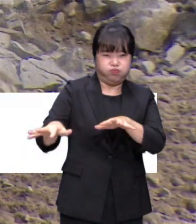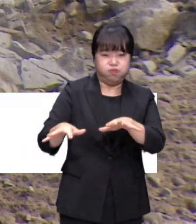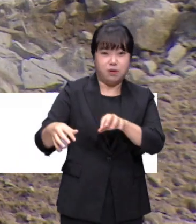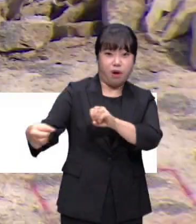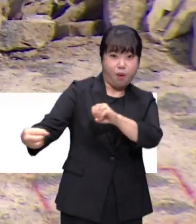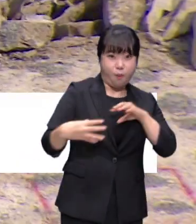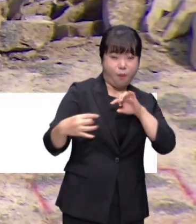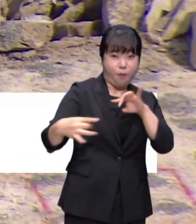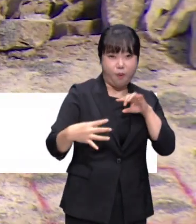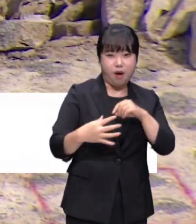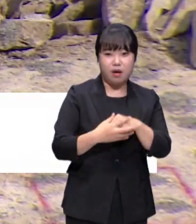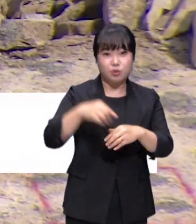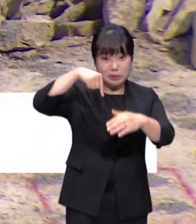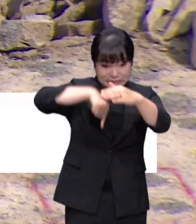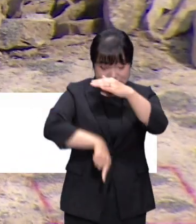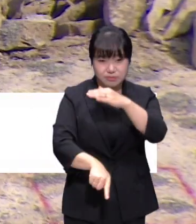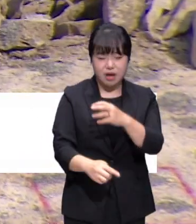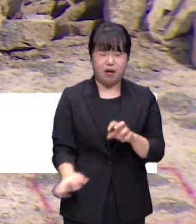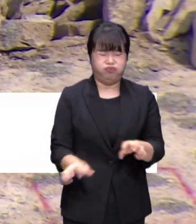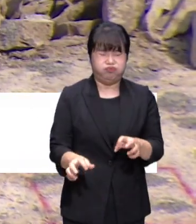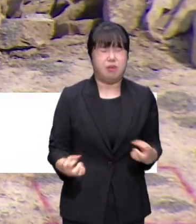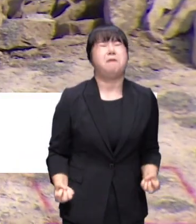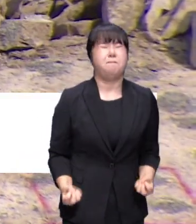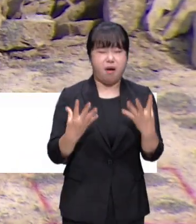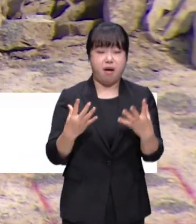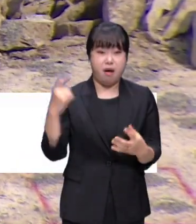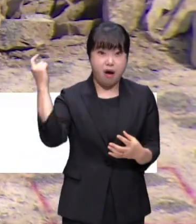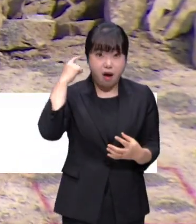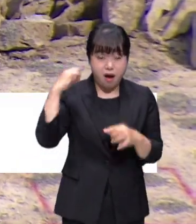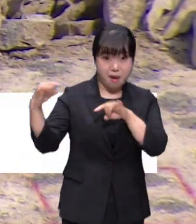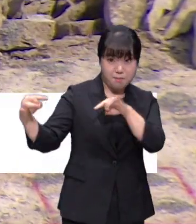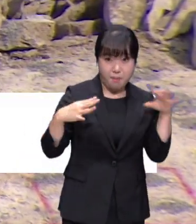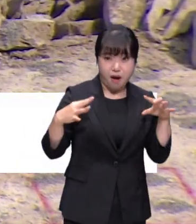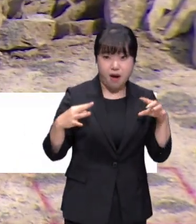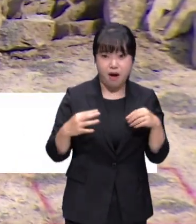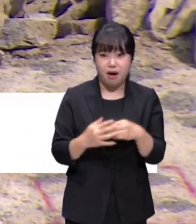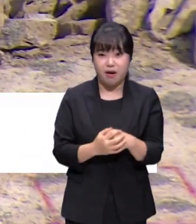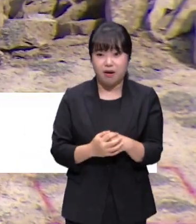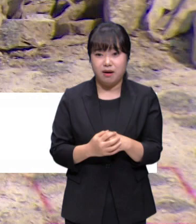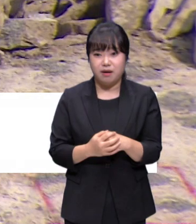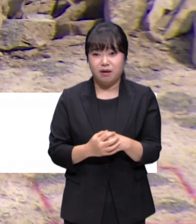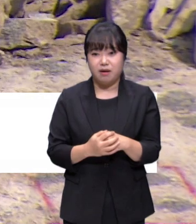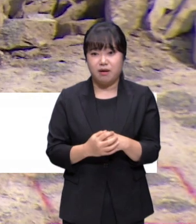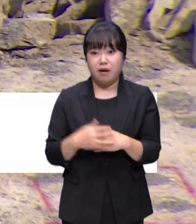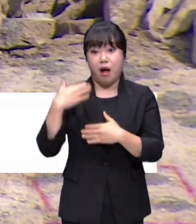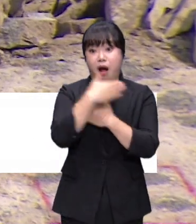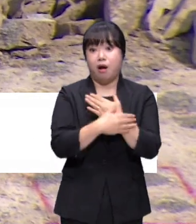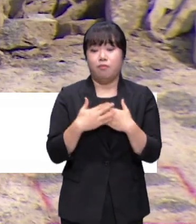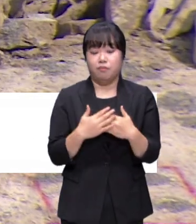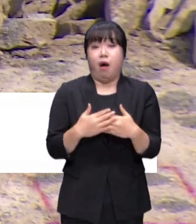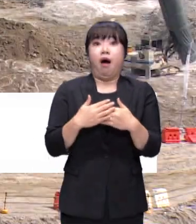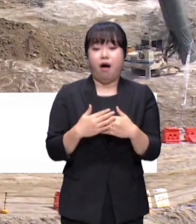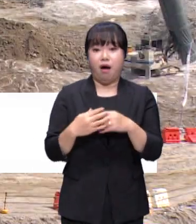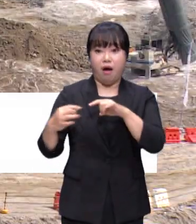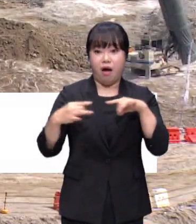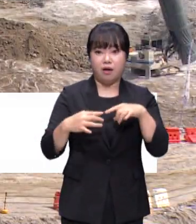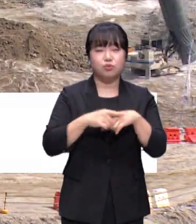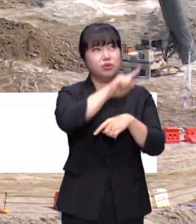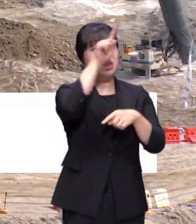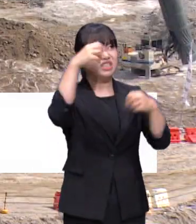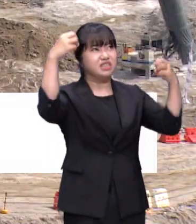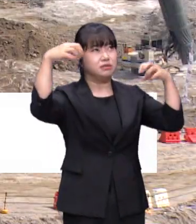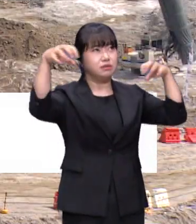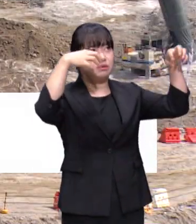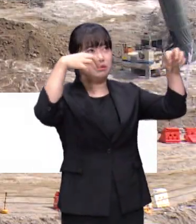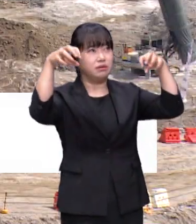진폭이 들렸던 다이너마이트 터뜨리는 소리가 몸을 그 들썩이게 하고 조명기구가 왔다 갔다